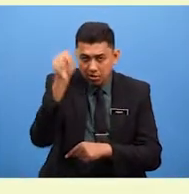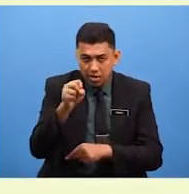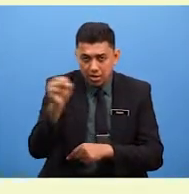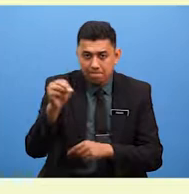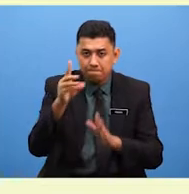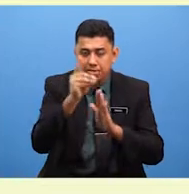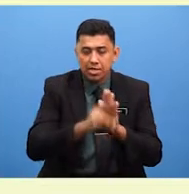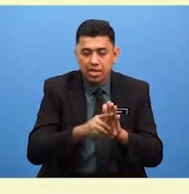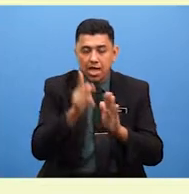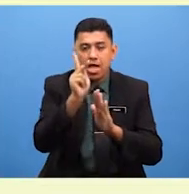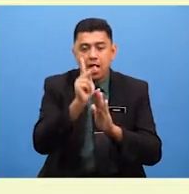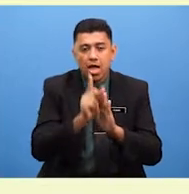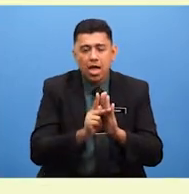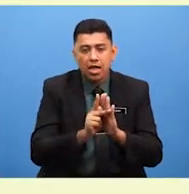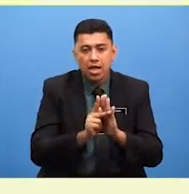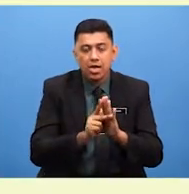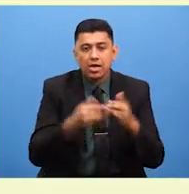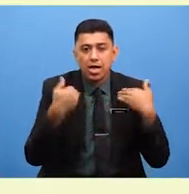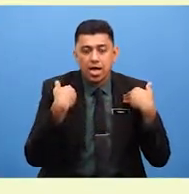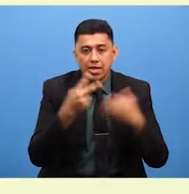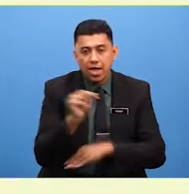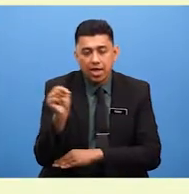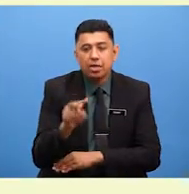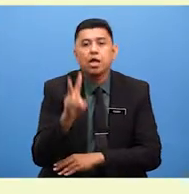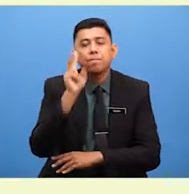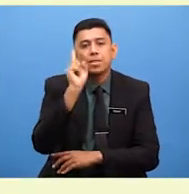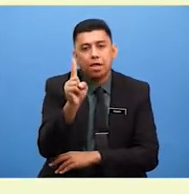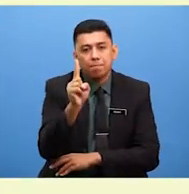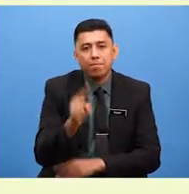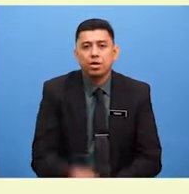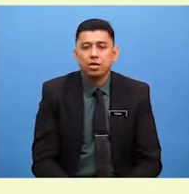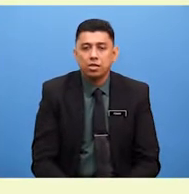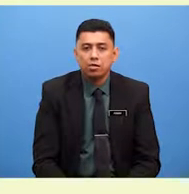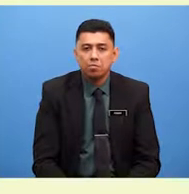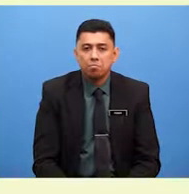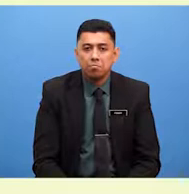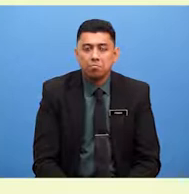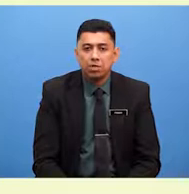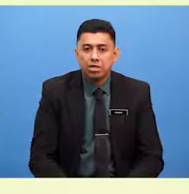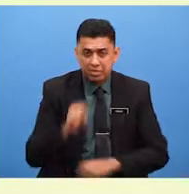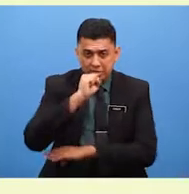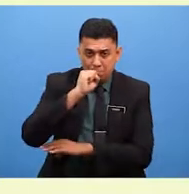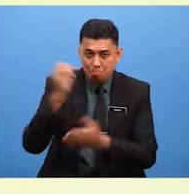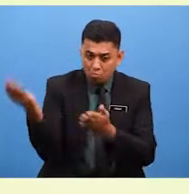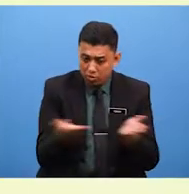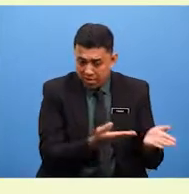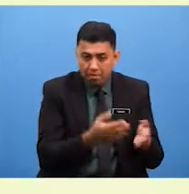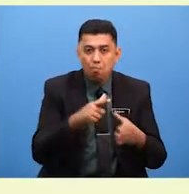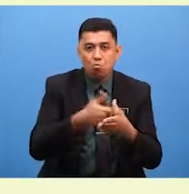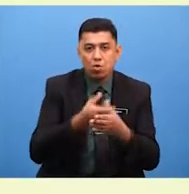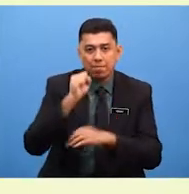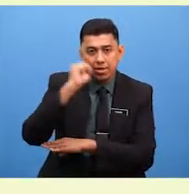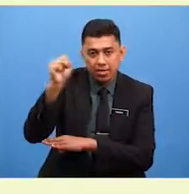berdasarkan situasi. Situasi pertama adalah sempena sambutan Bulan